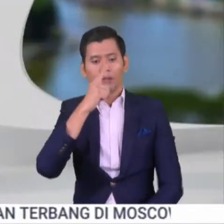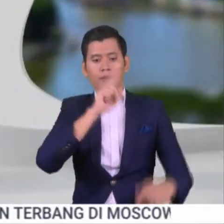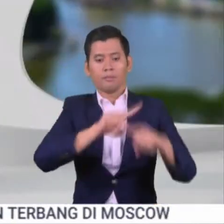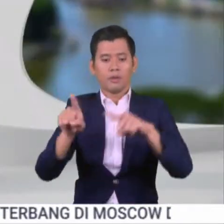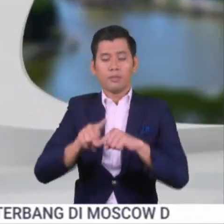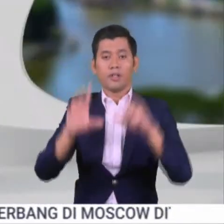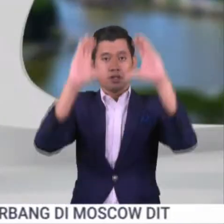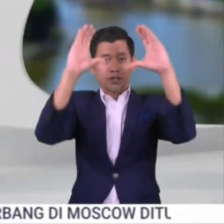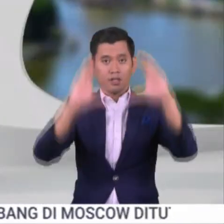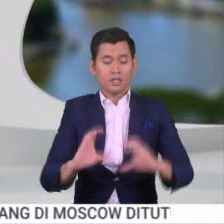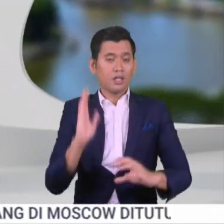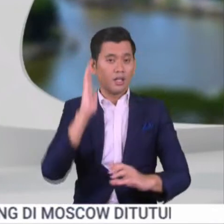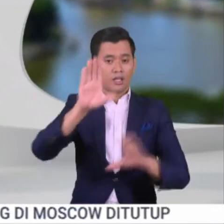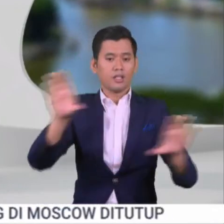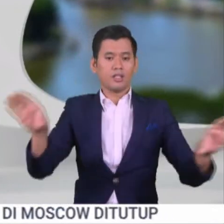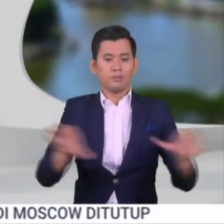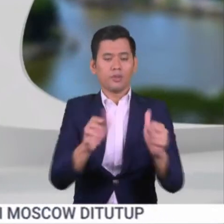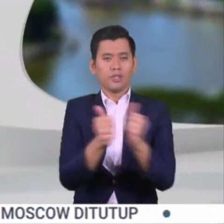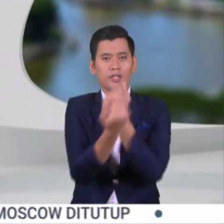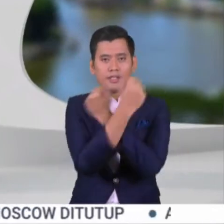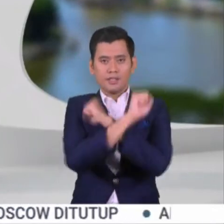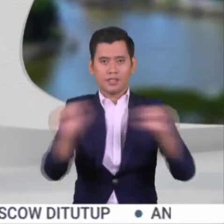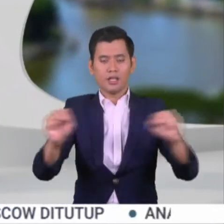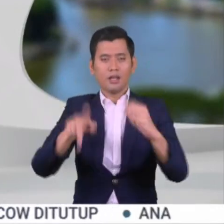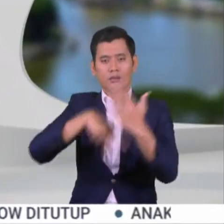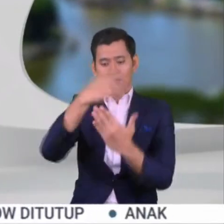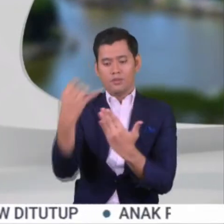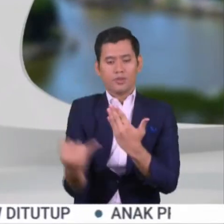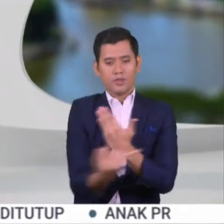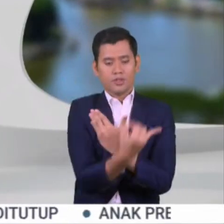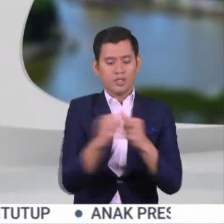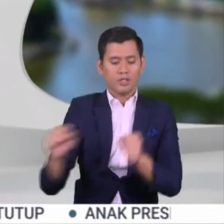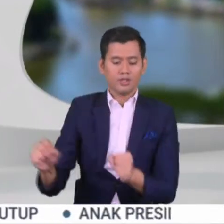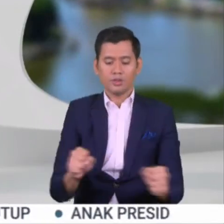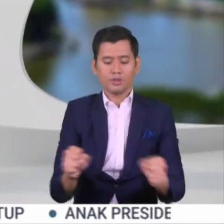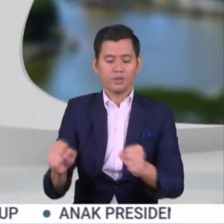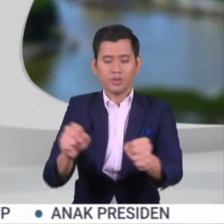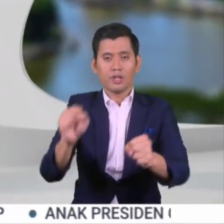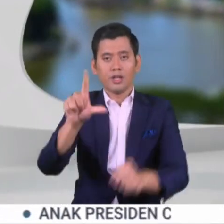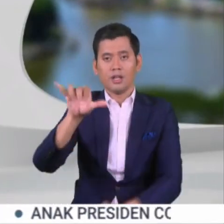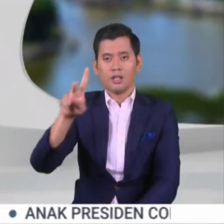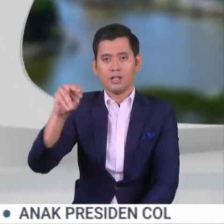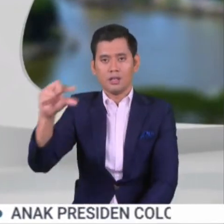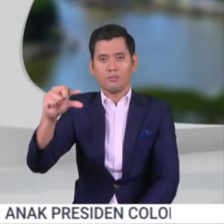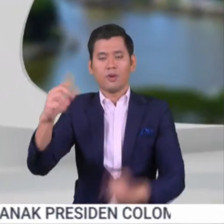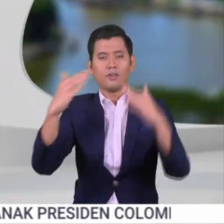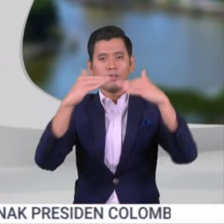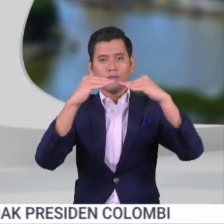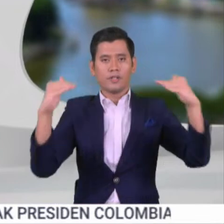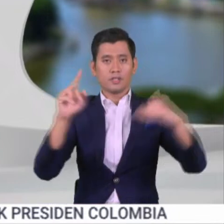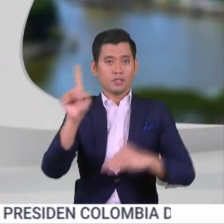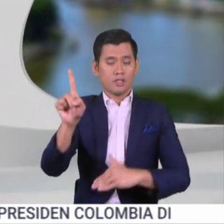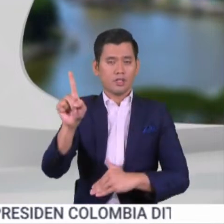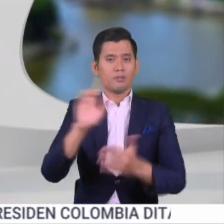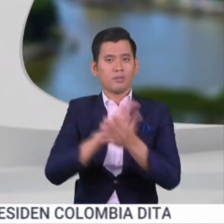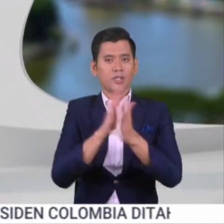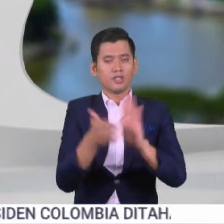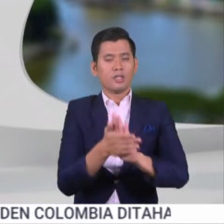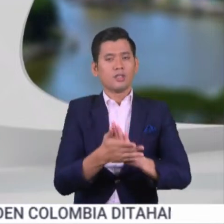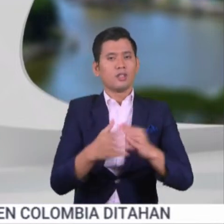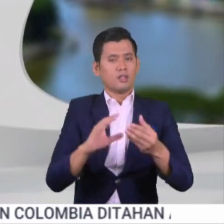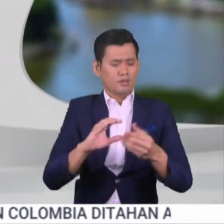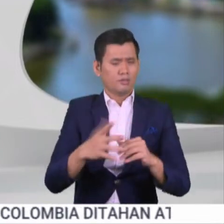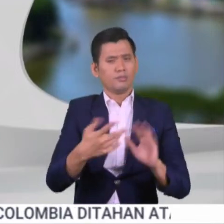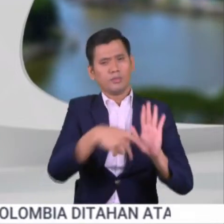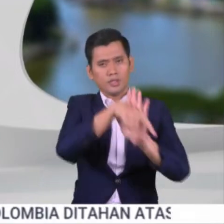Pelbagai acara bakal dianjurkan dengan siapnya projek tebingan Sungai Limbang Fasa 1 yang menempatkan pentas utama dan